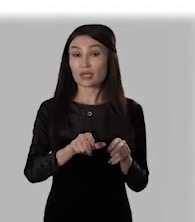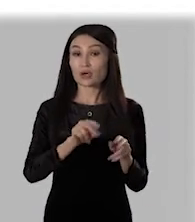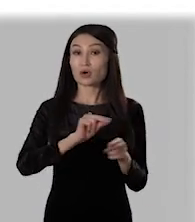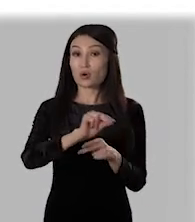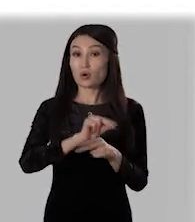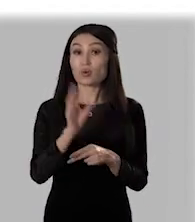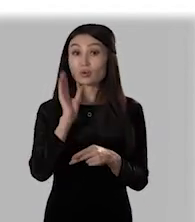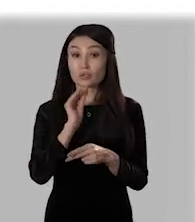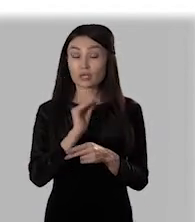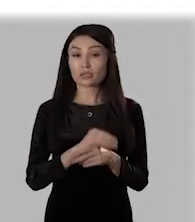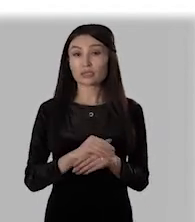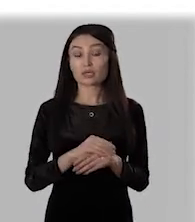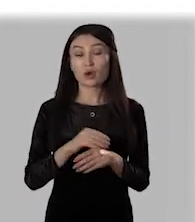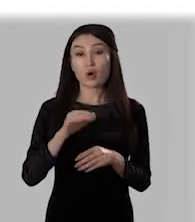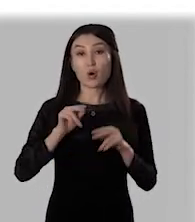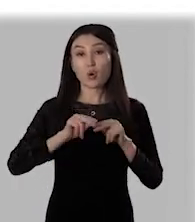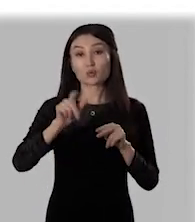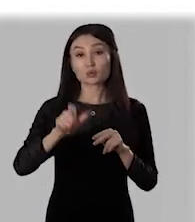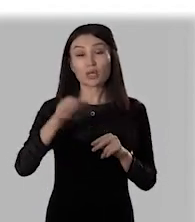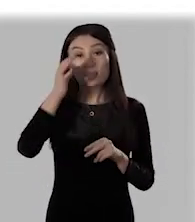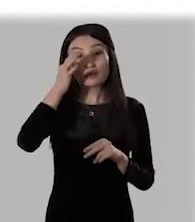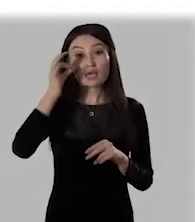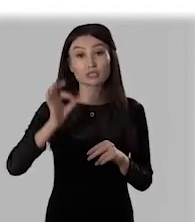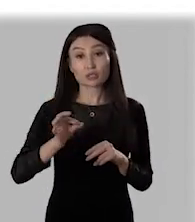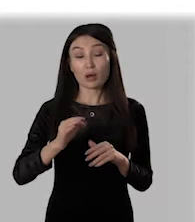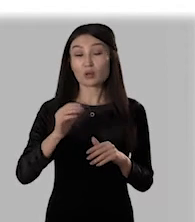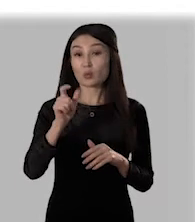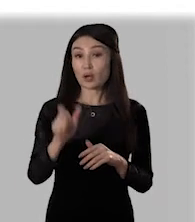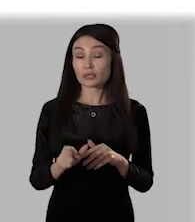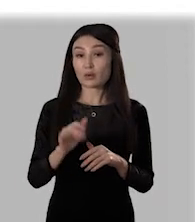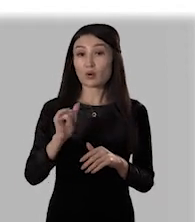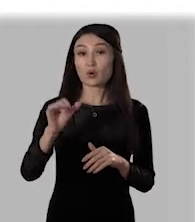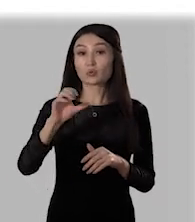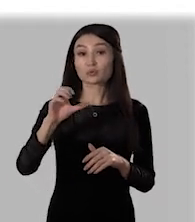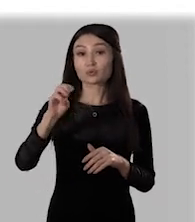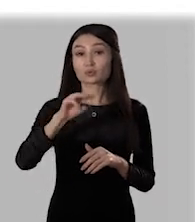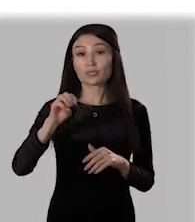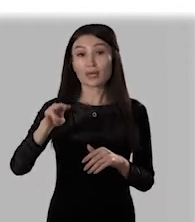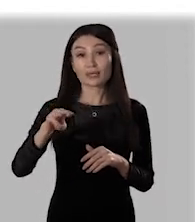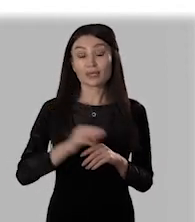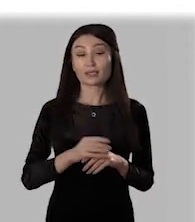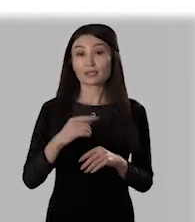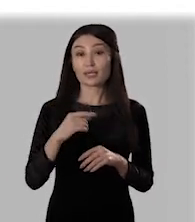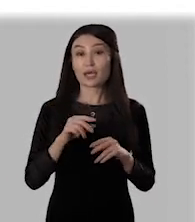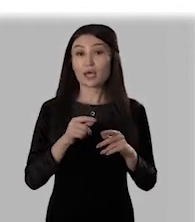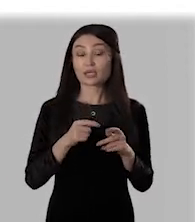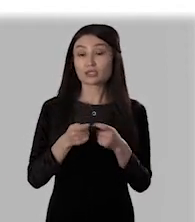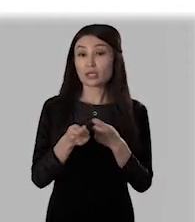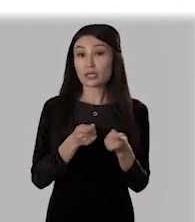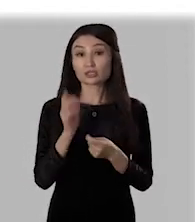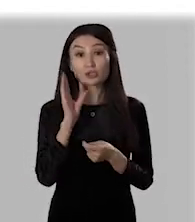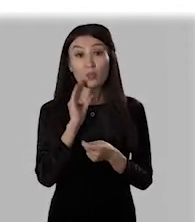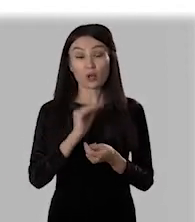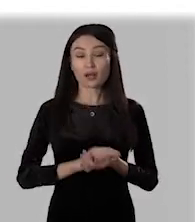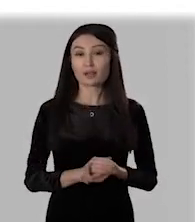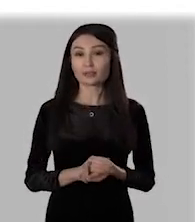Устат демек тажрыйбалуу адам. Устат ошондой эле жетекчи боло алат.